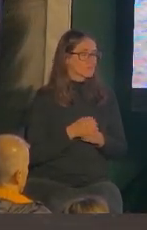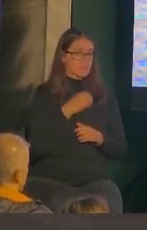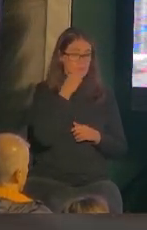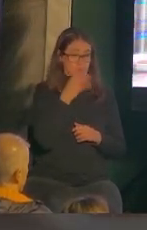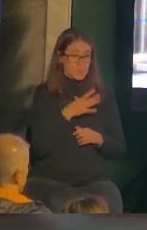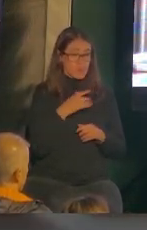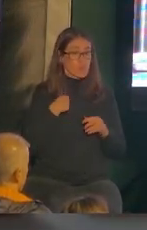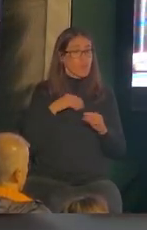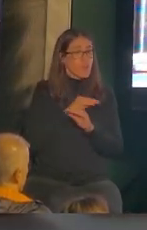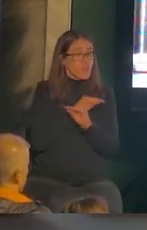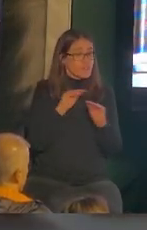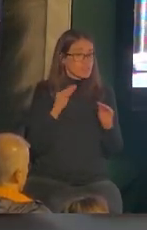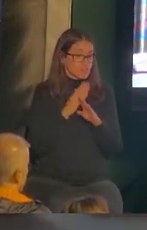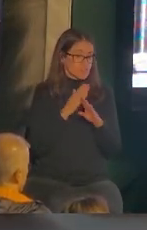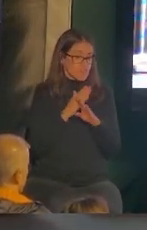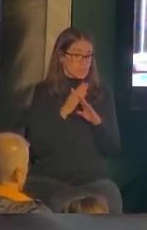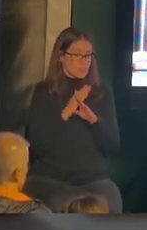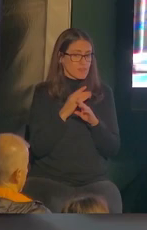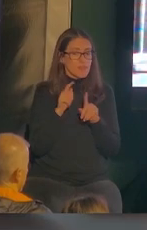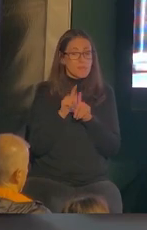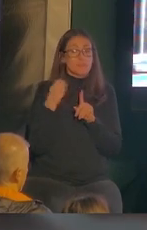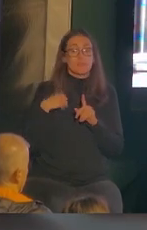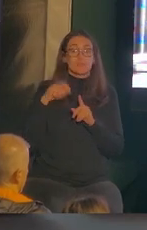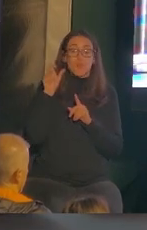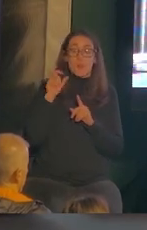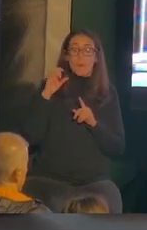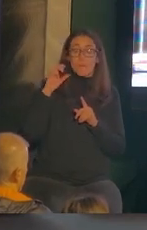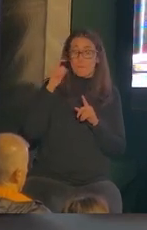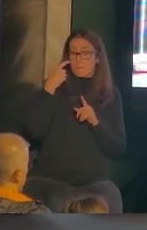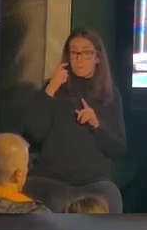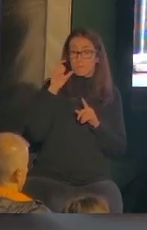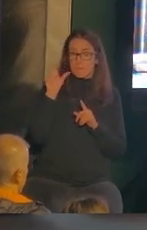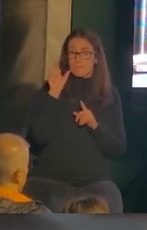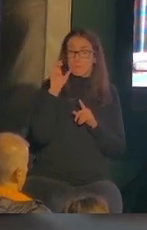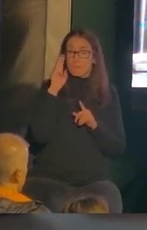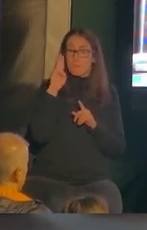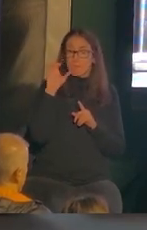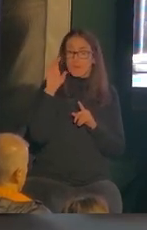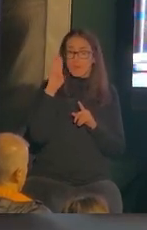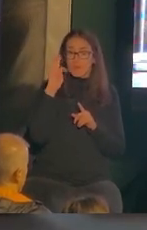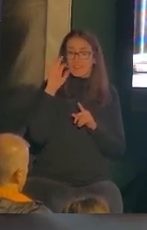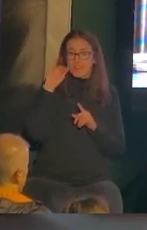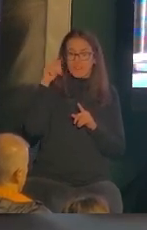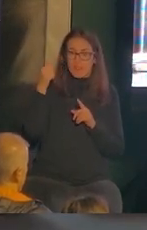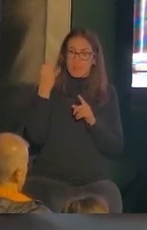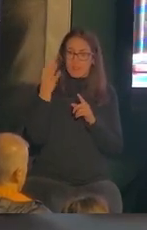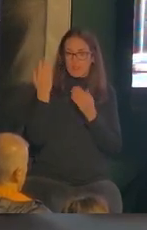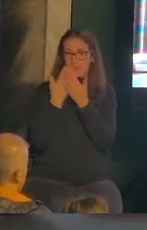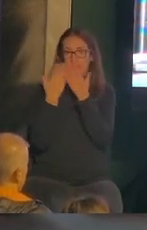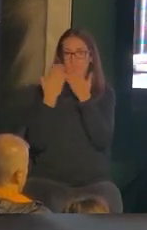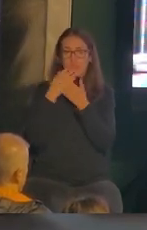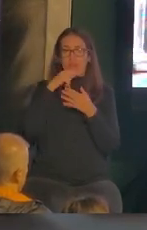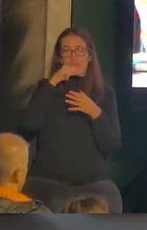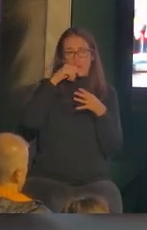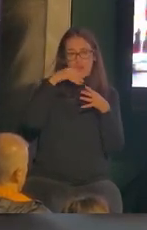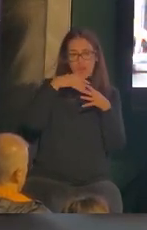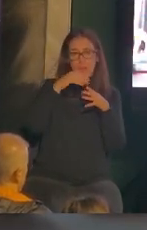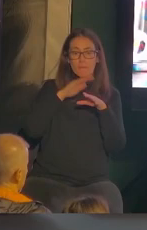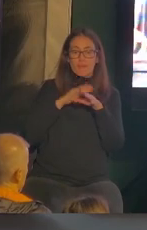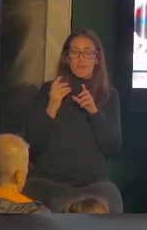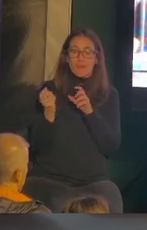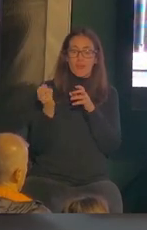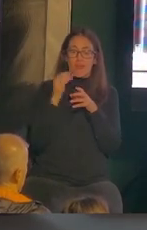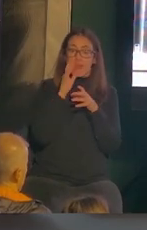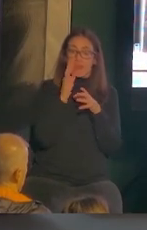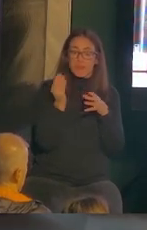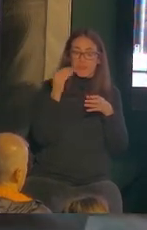la pectina es barreja amb una miqueta de sucre perquè el que fa és que quan la dissolem amb la part líquida es dissolgui molt més ràpid, perquè